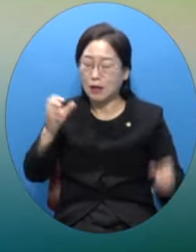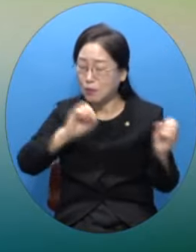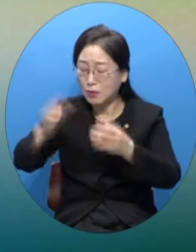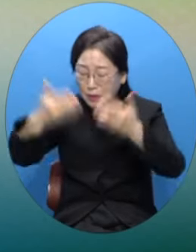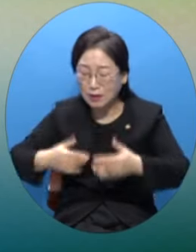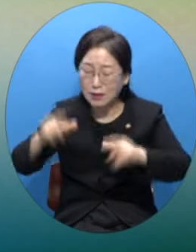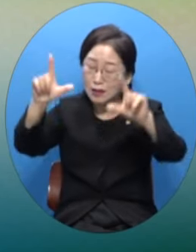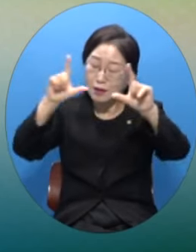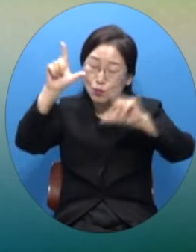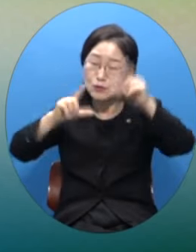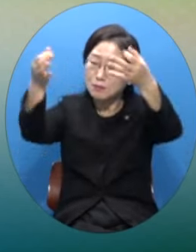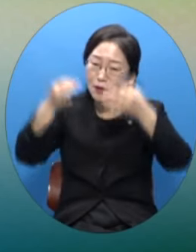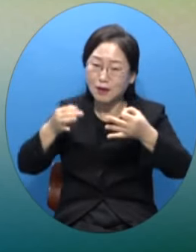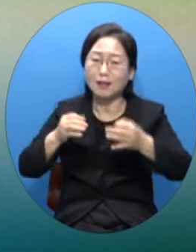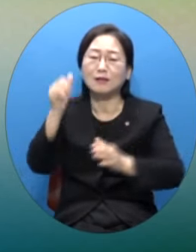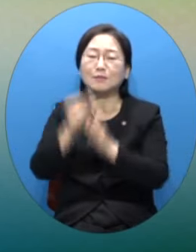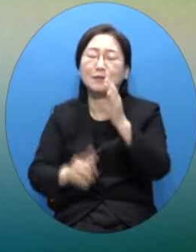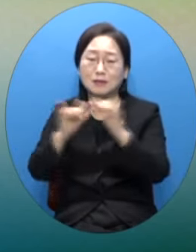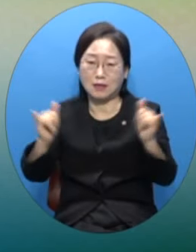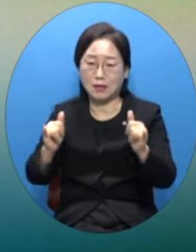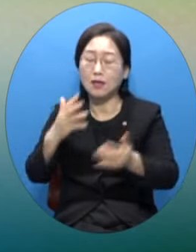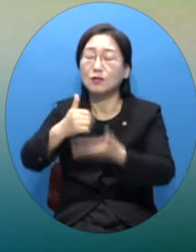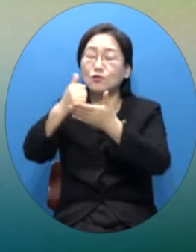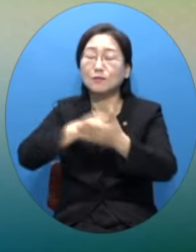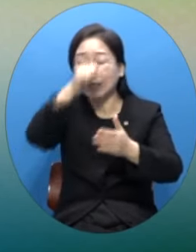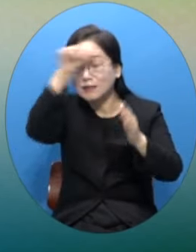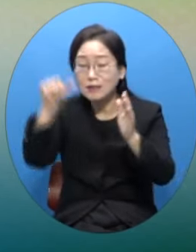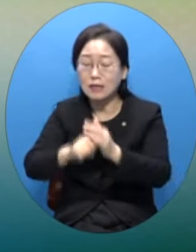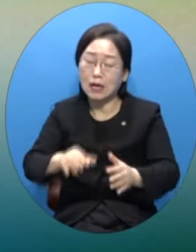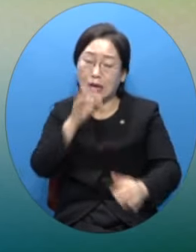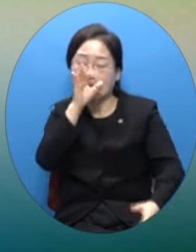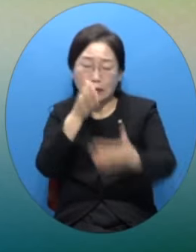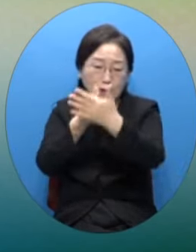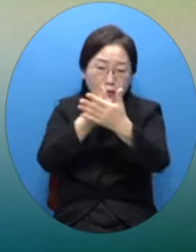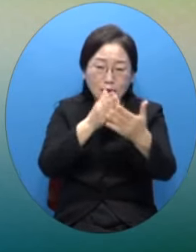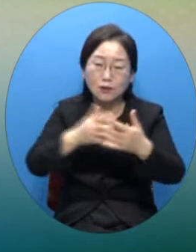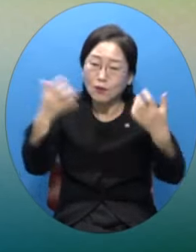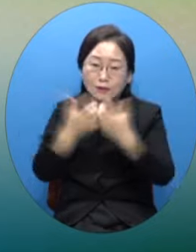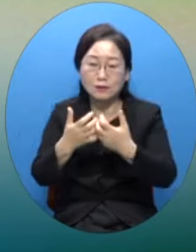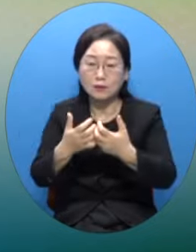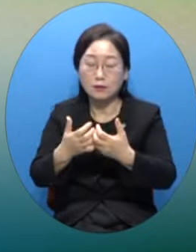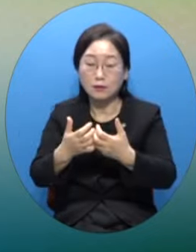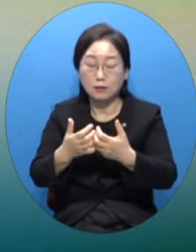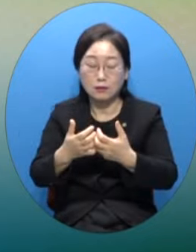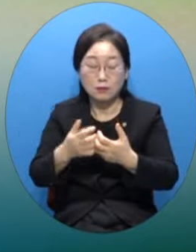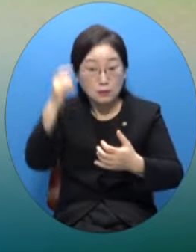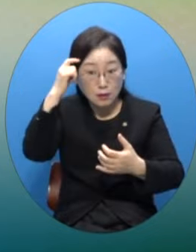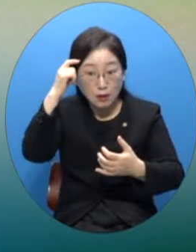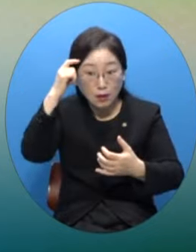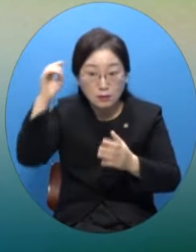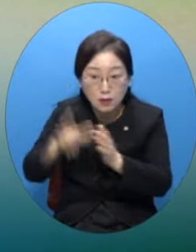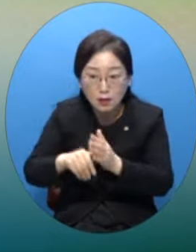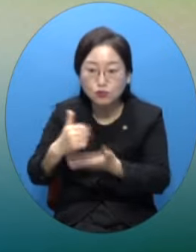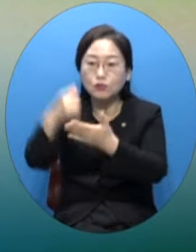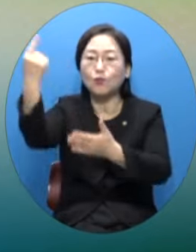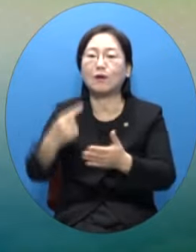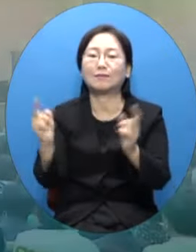보십시오. 저는 실패한 인생입니다. 주님, 내 인생은 안 된다는 증거로 가득 차 있습니다 하는 그때 주님이 그를 만나 주신